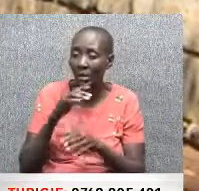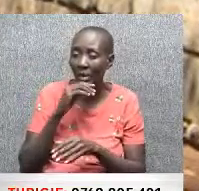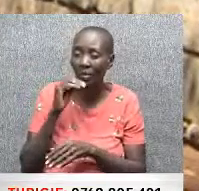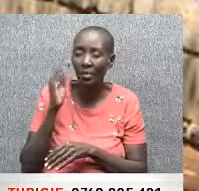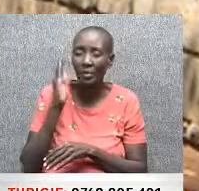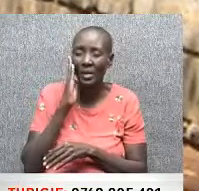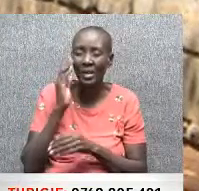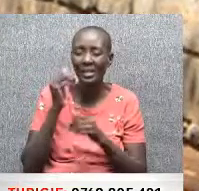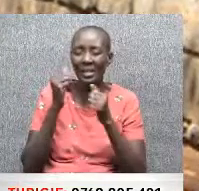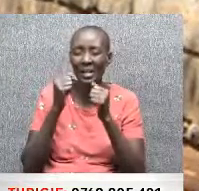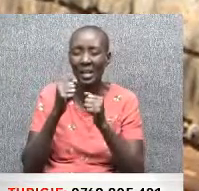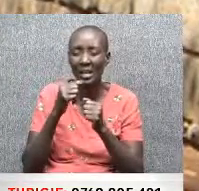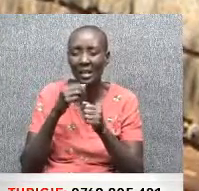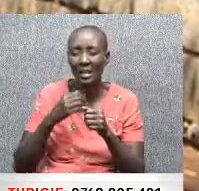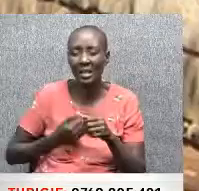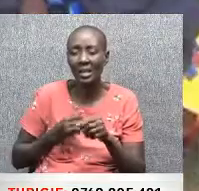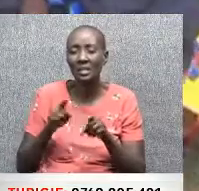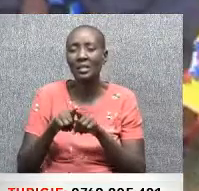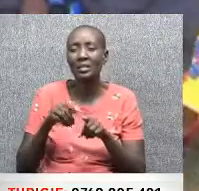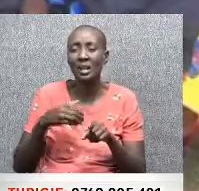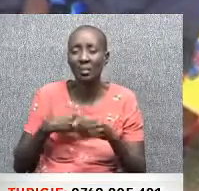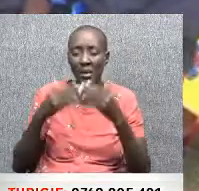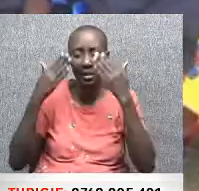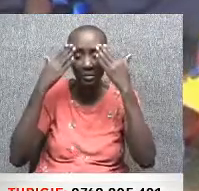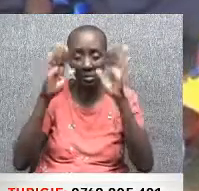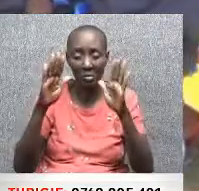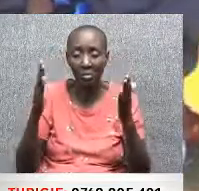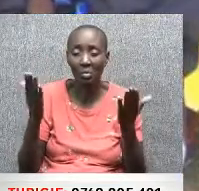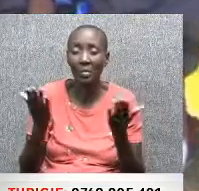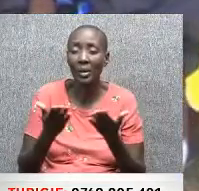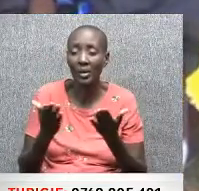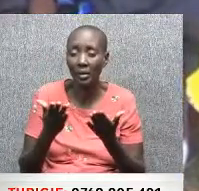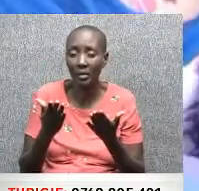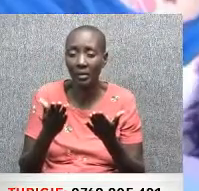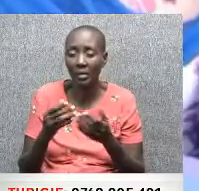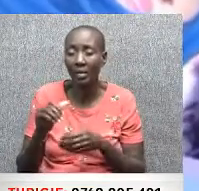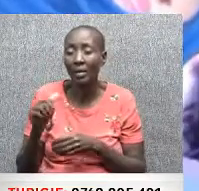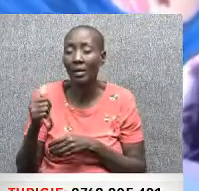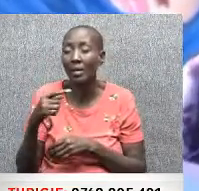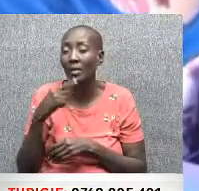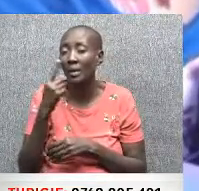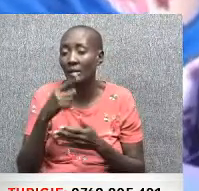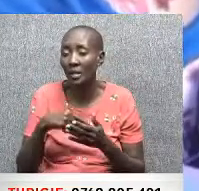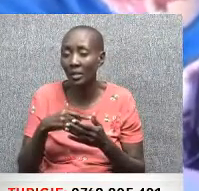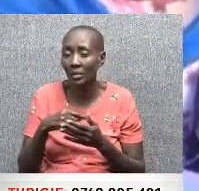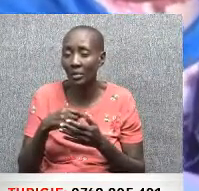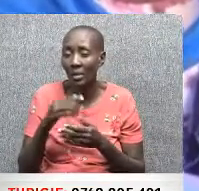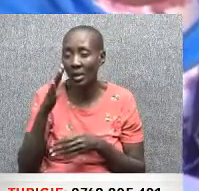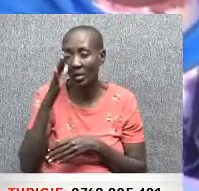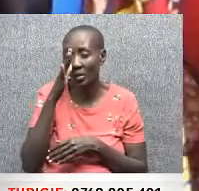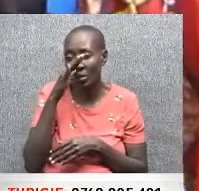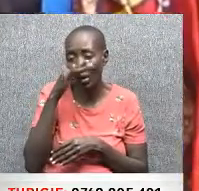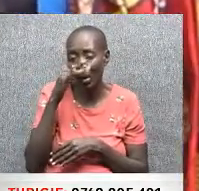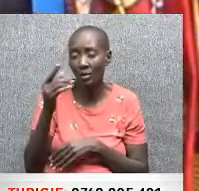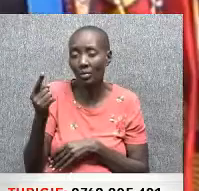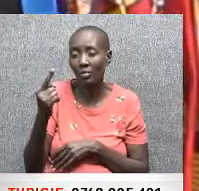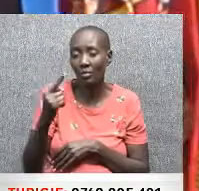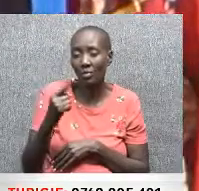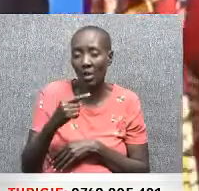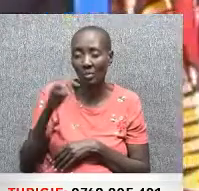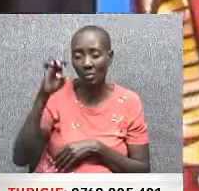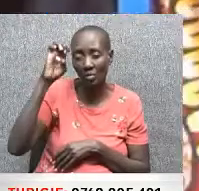Dada wako lakini hata siwezi juu penye wako. Wengine walisema walidanganywa kuja Eldoret kusaidiwa kupata